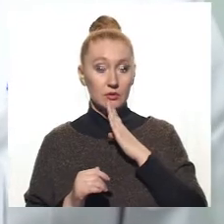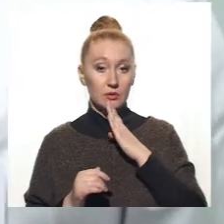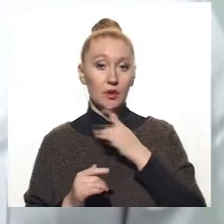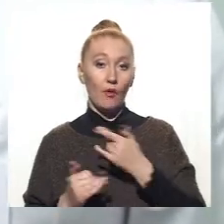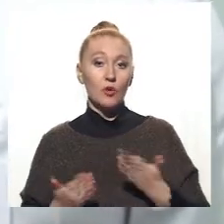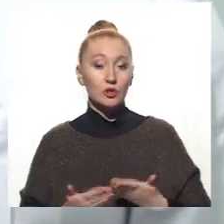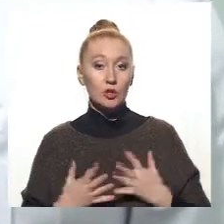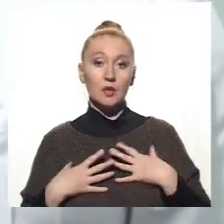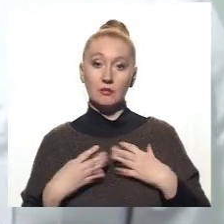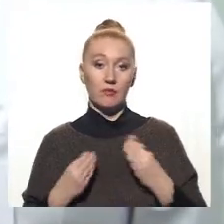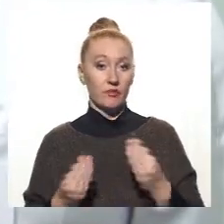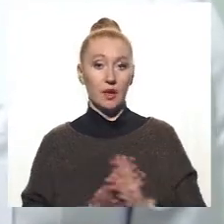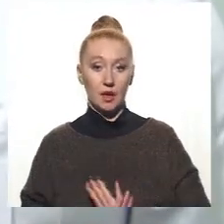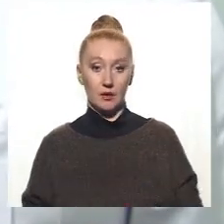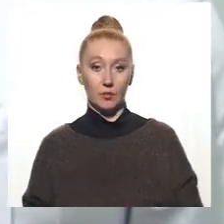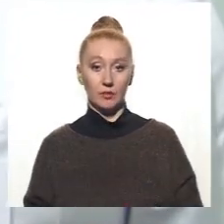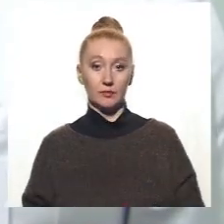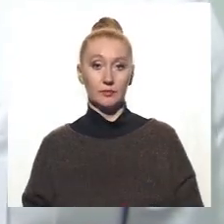її життя та здоров'я не даємо.